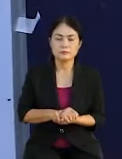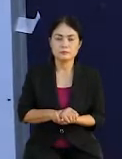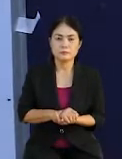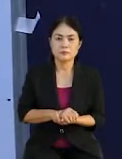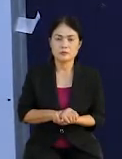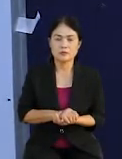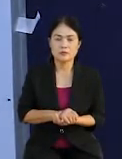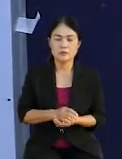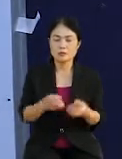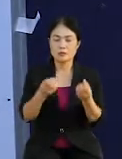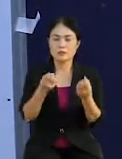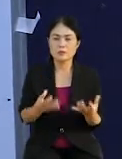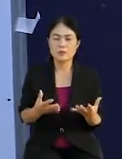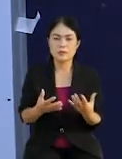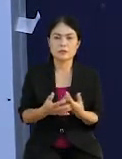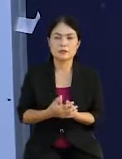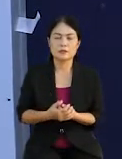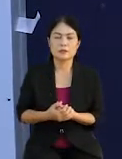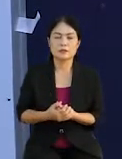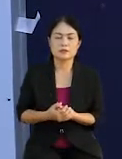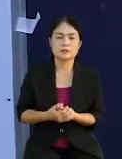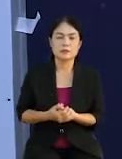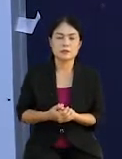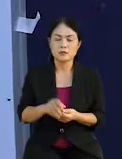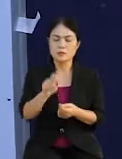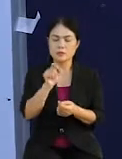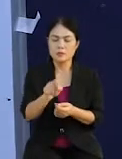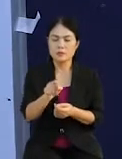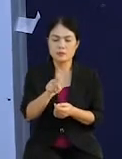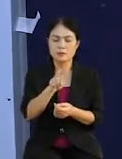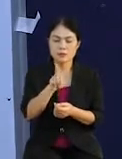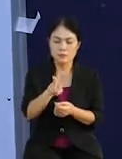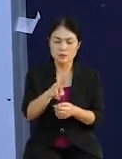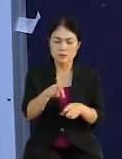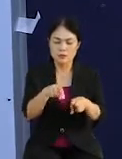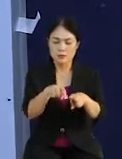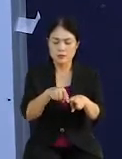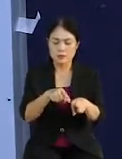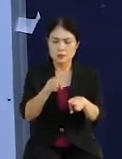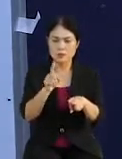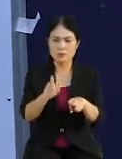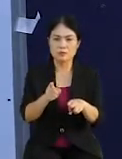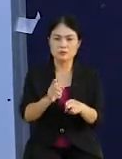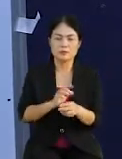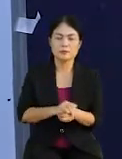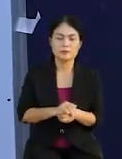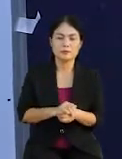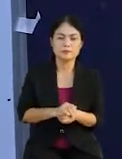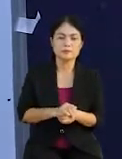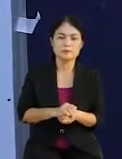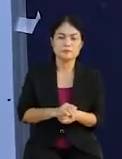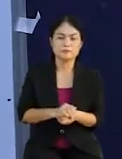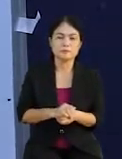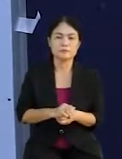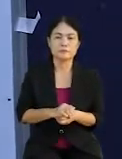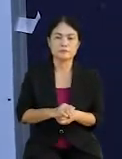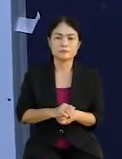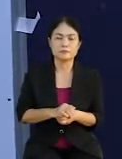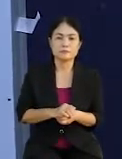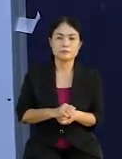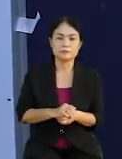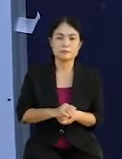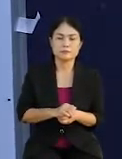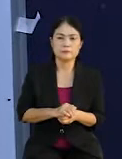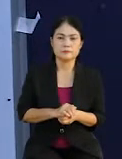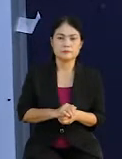đào chùm nói của man vào đọc nè và đào chùm nói pí này lỡ bắn toạt nụ đào chùm nói nè nè đại chúng này